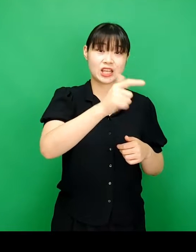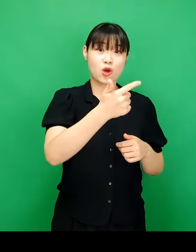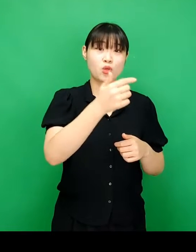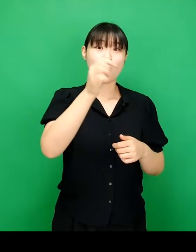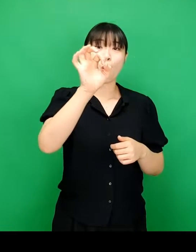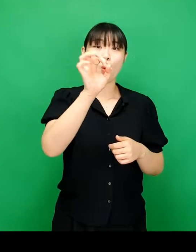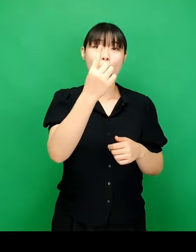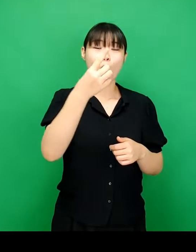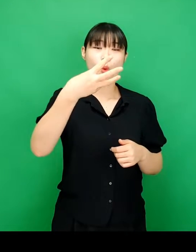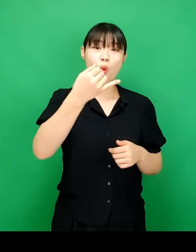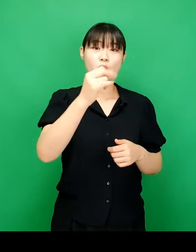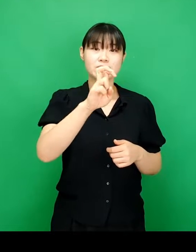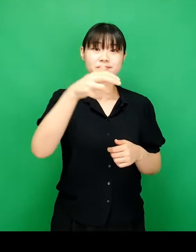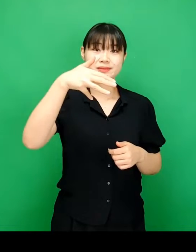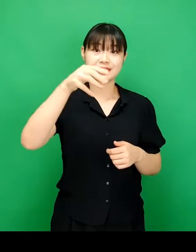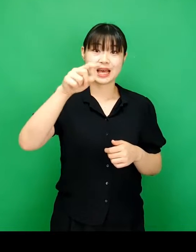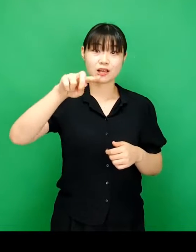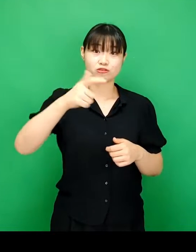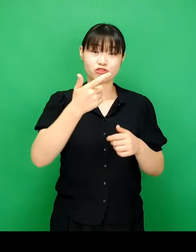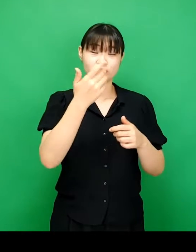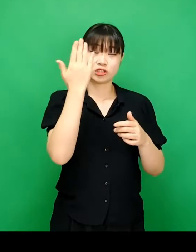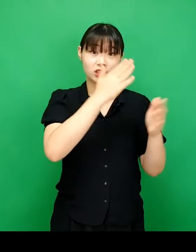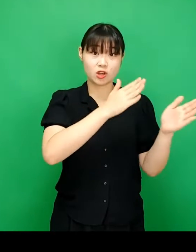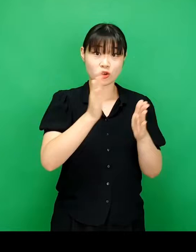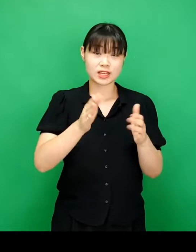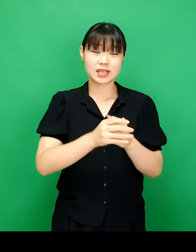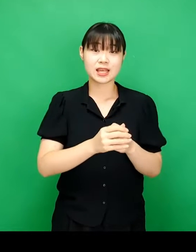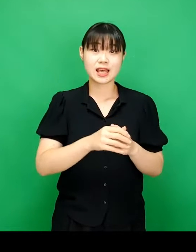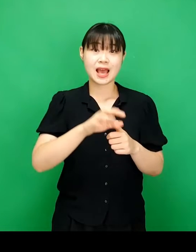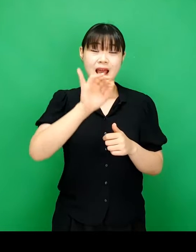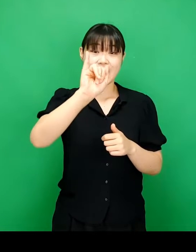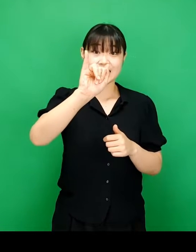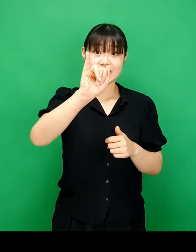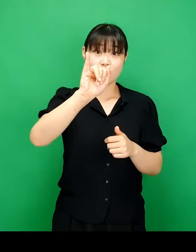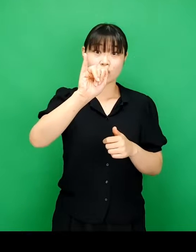먼저 생년에서 한 번 더 오름차순 정렬합니다.